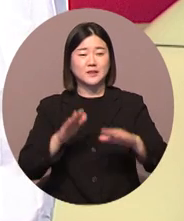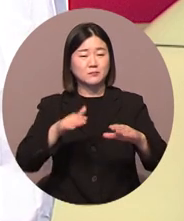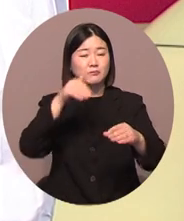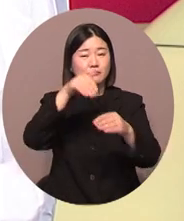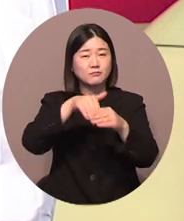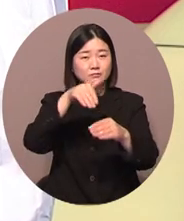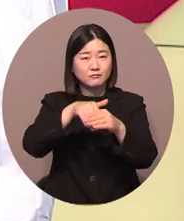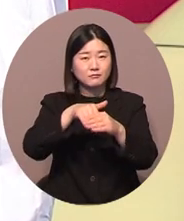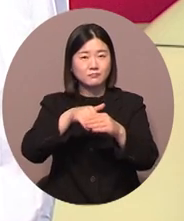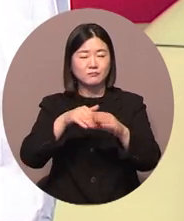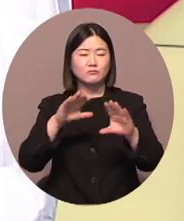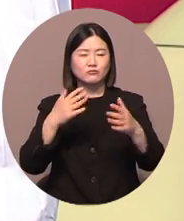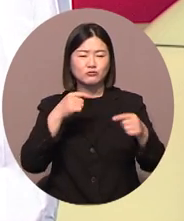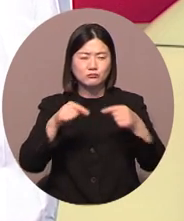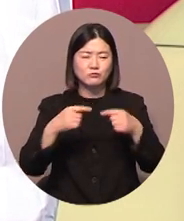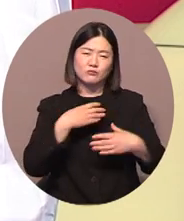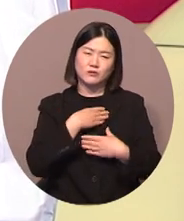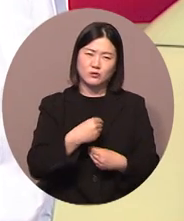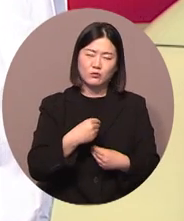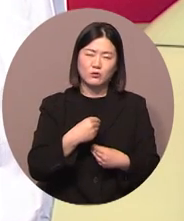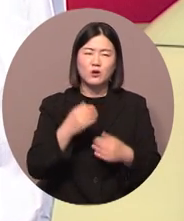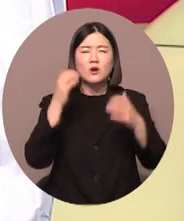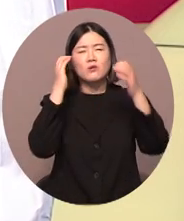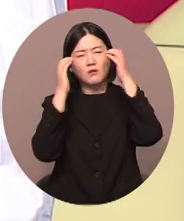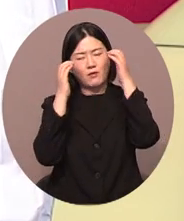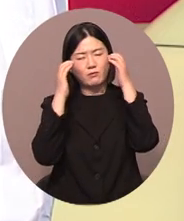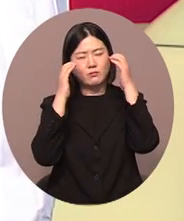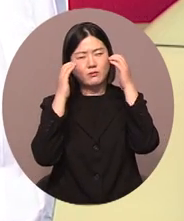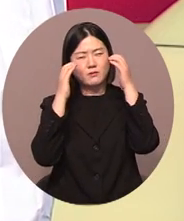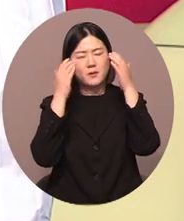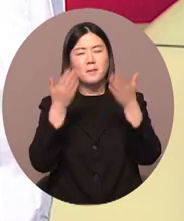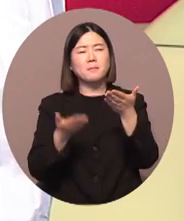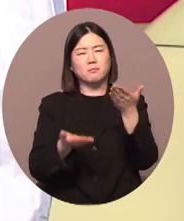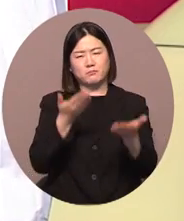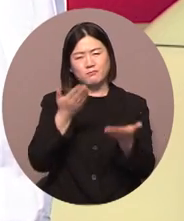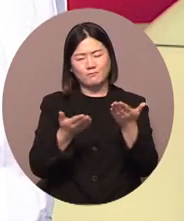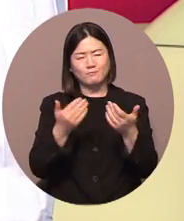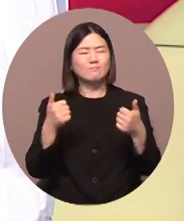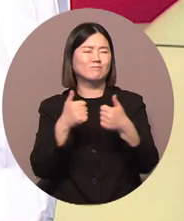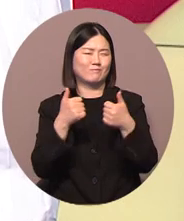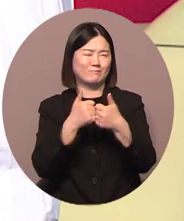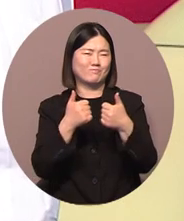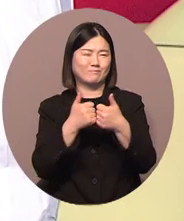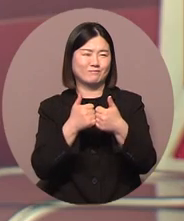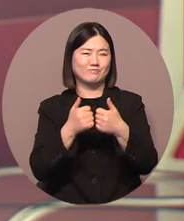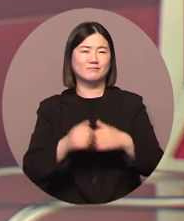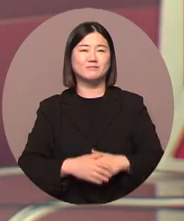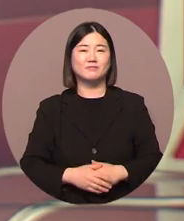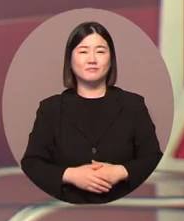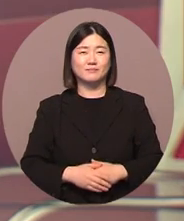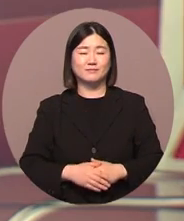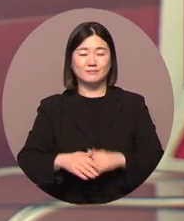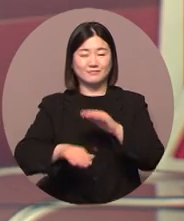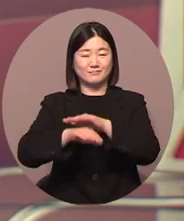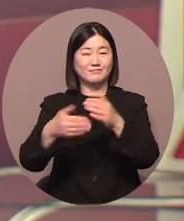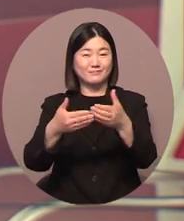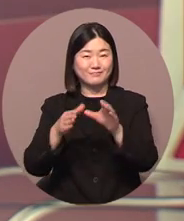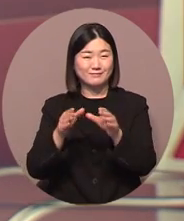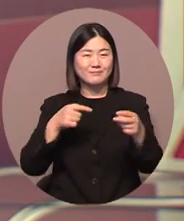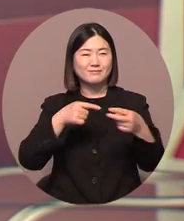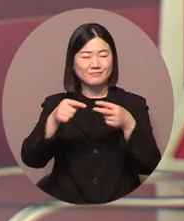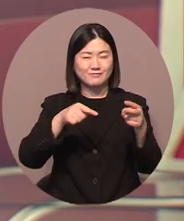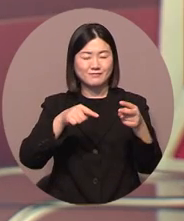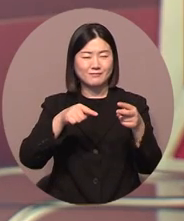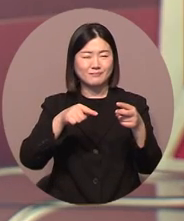총선은 국정 안정이냐 혼란이나 판가름하는 싸움입니다 야당과 이에